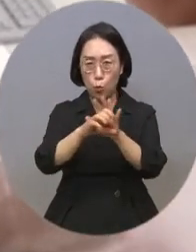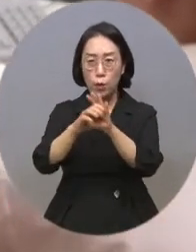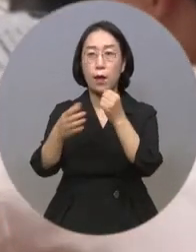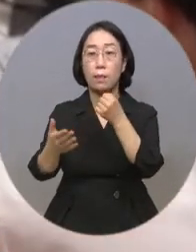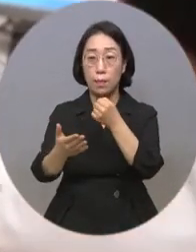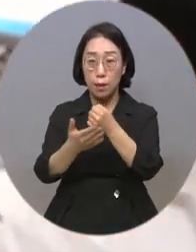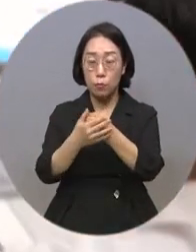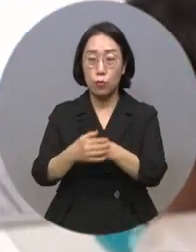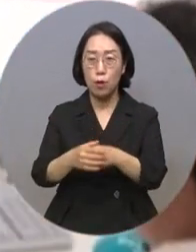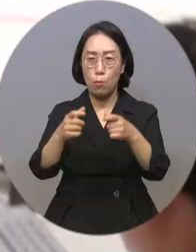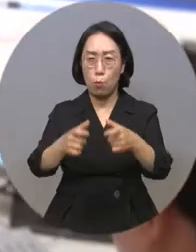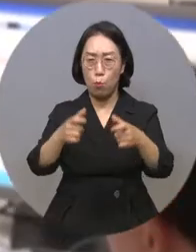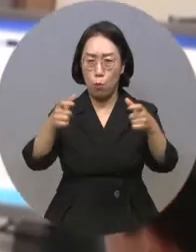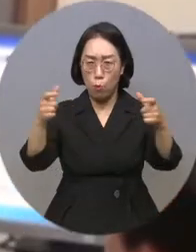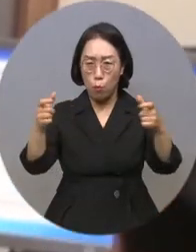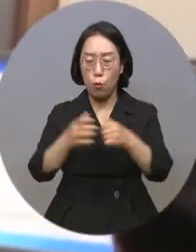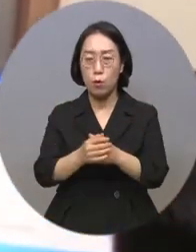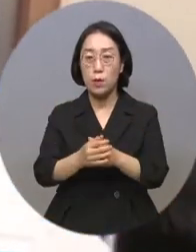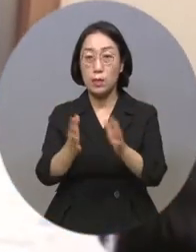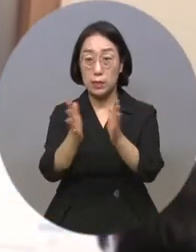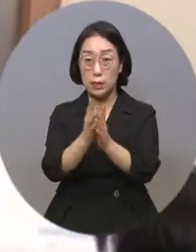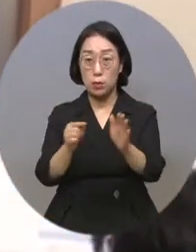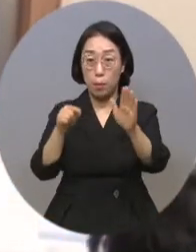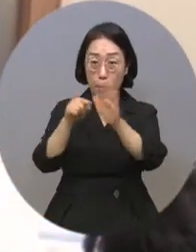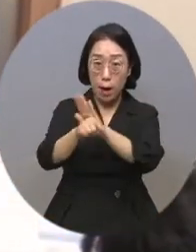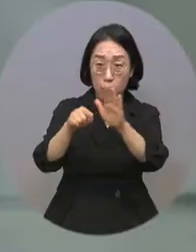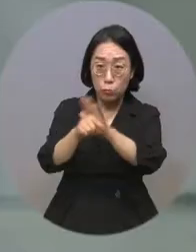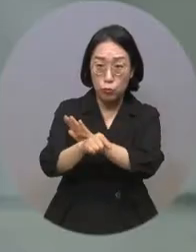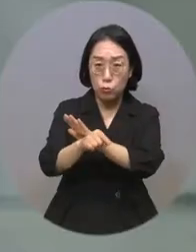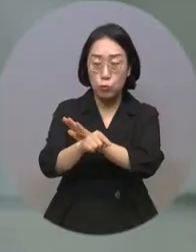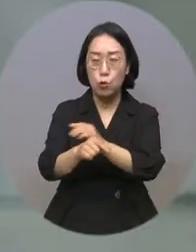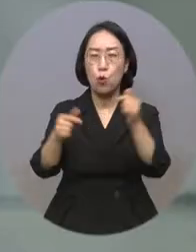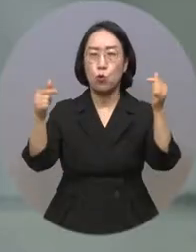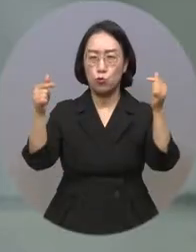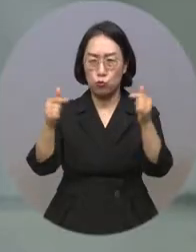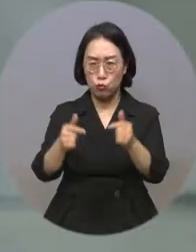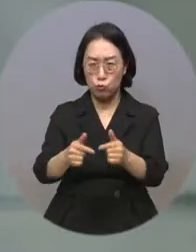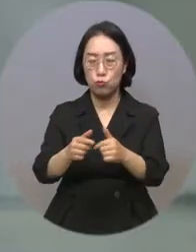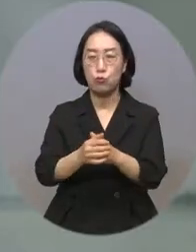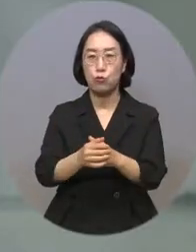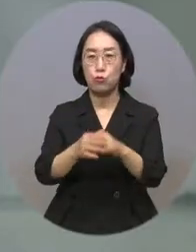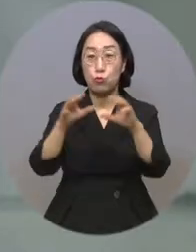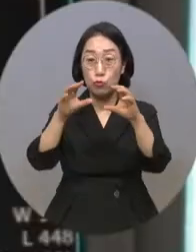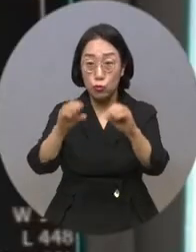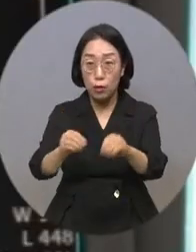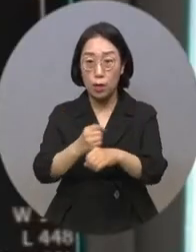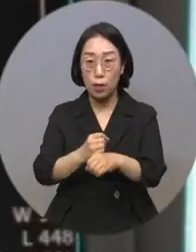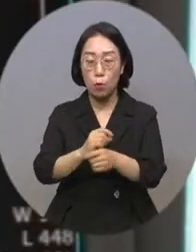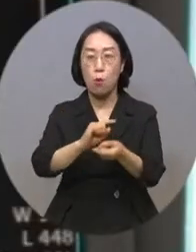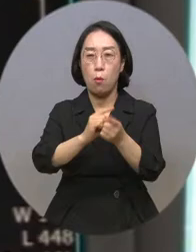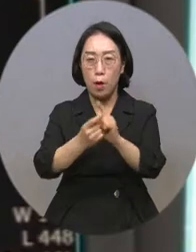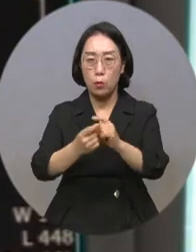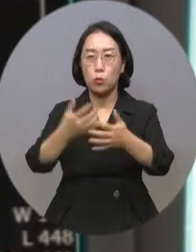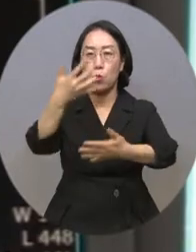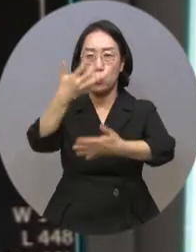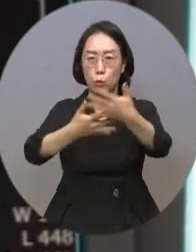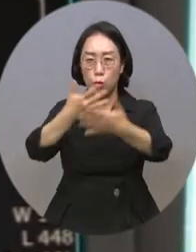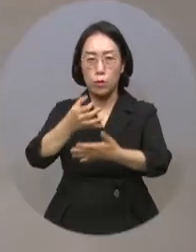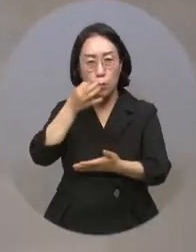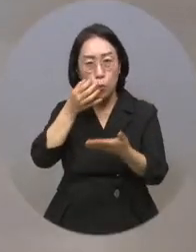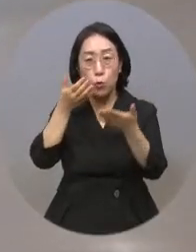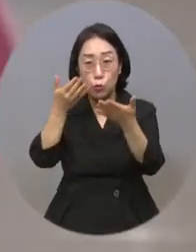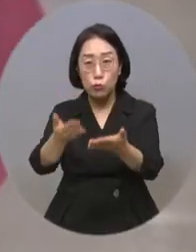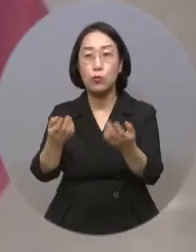코로나19 확산에 따라 대면 프로그램을 축소 또는 중단하고 동영상 자료 등 온라인을 활용한